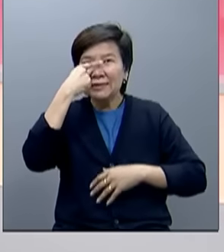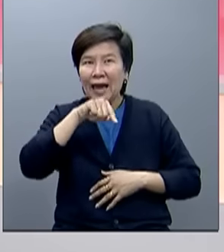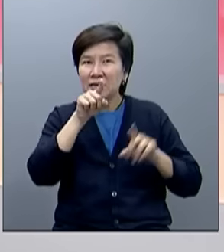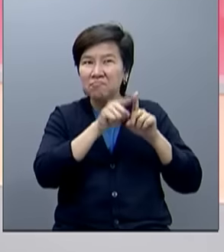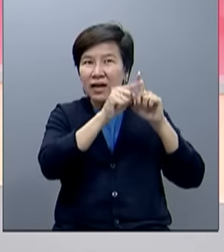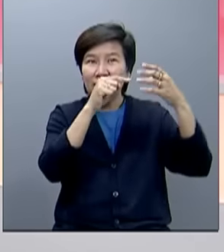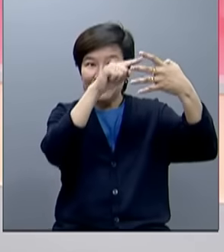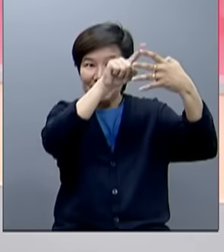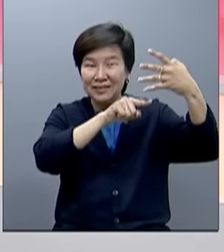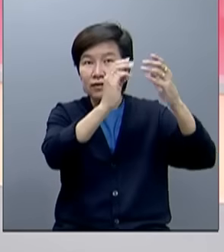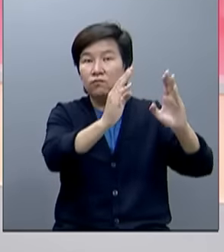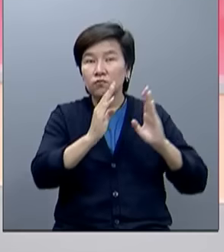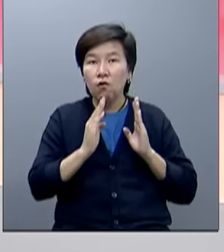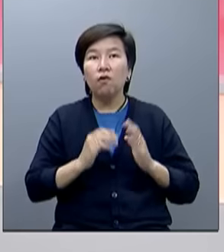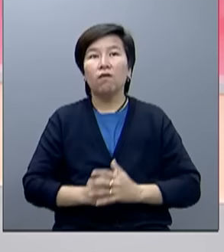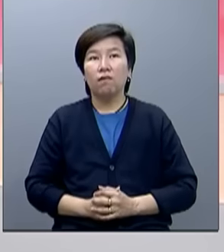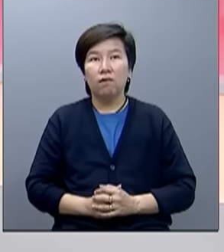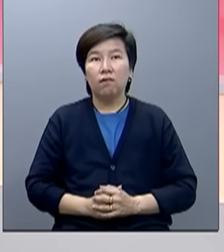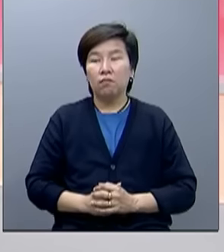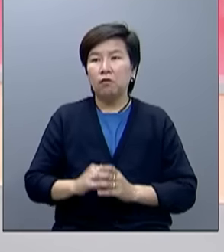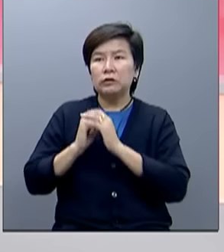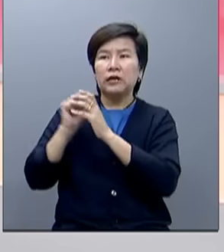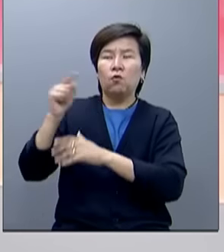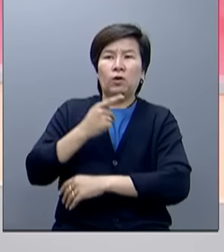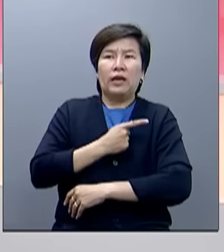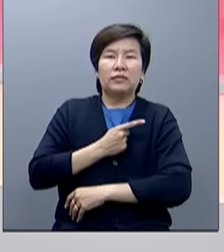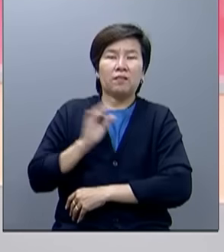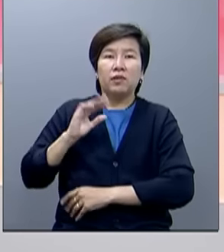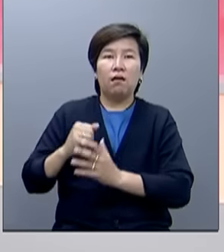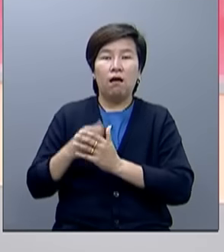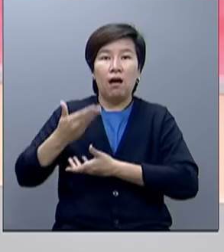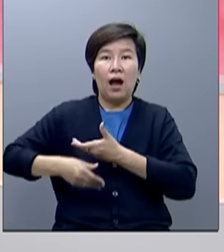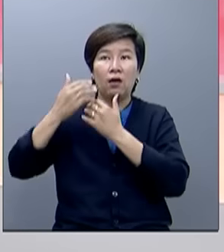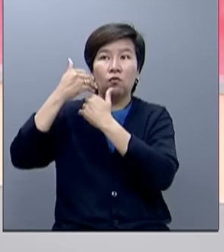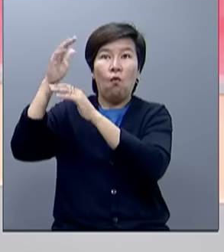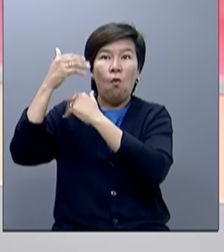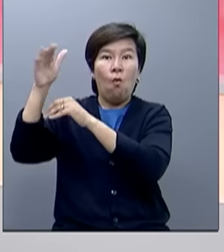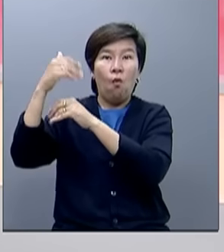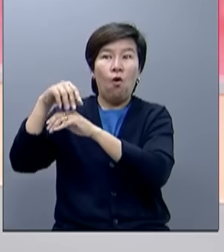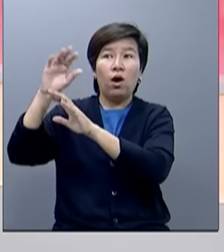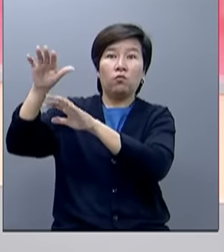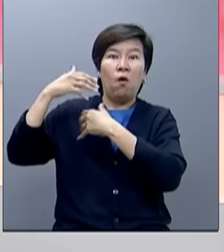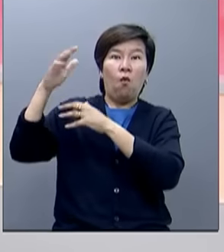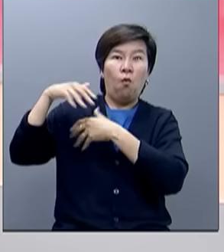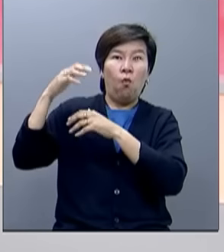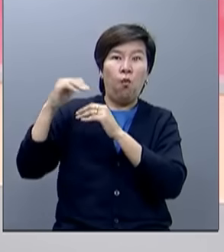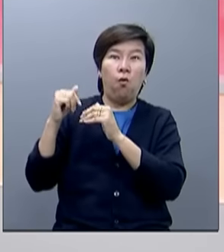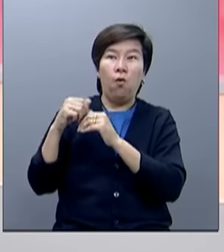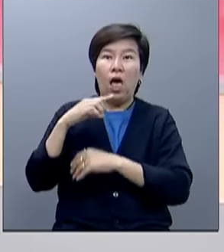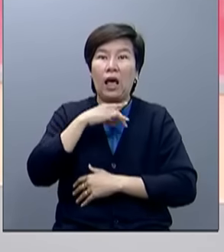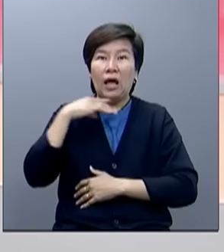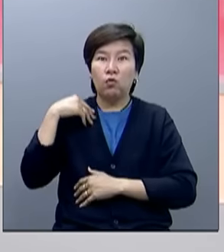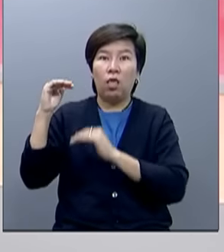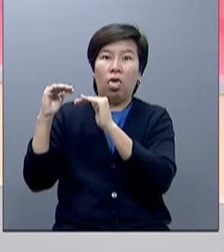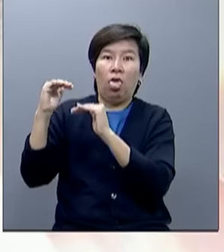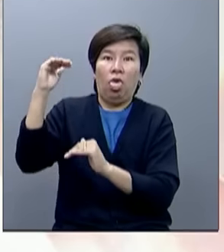มีต่อจีนลงก็จะทำให้เราไม่ต้องขาดดุลการค้าให้กับจีนถึงปีละ1.44 1.4ล้านล้าน